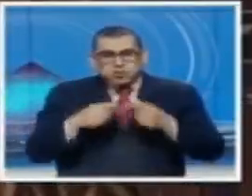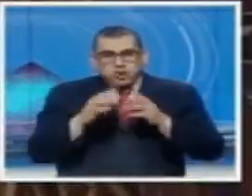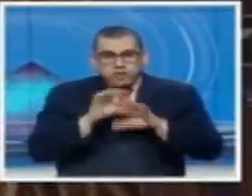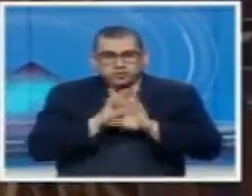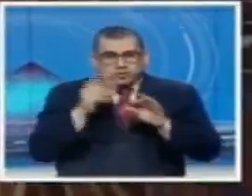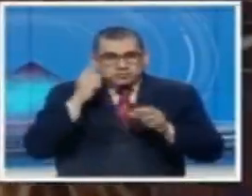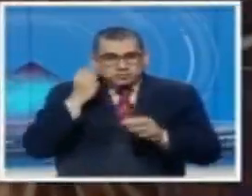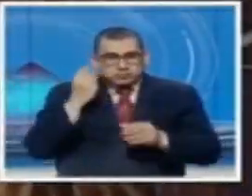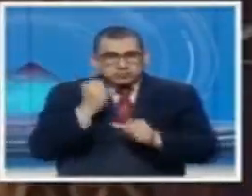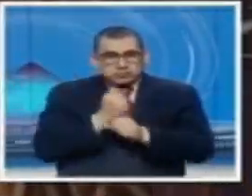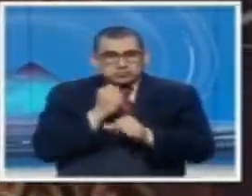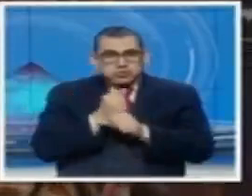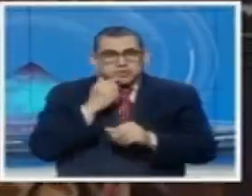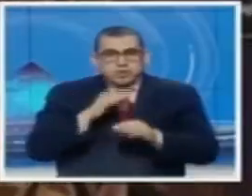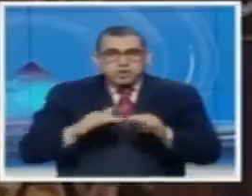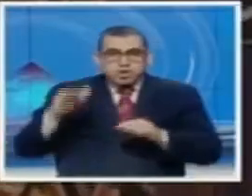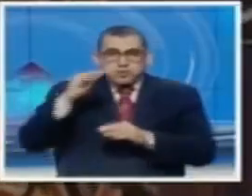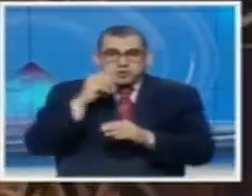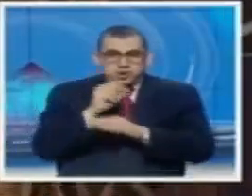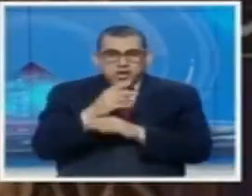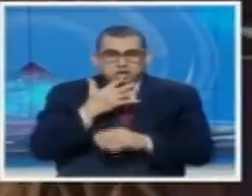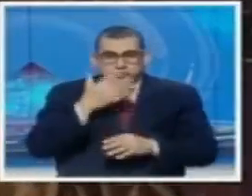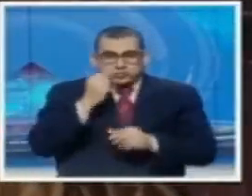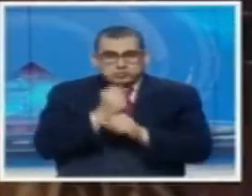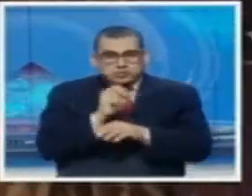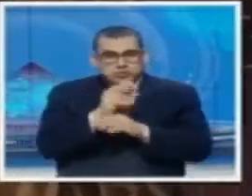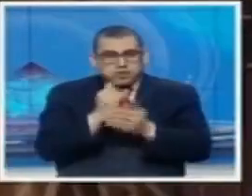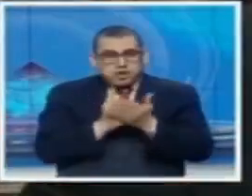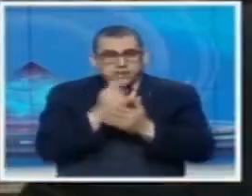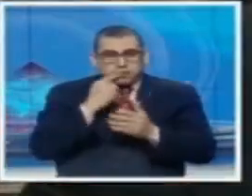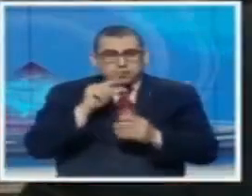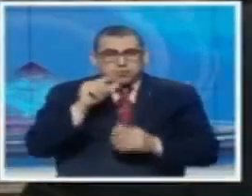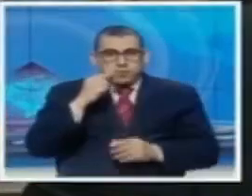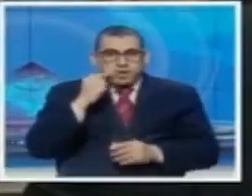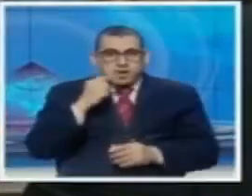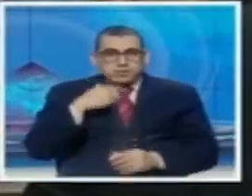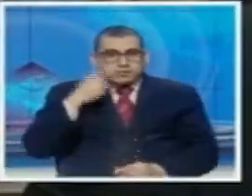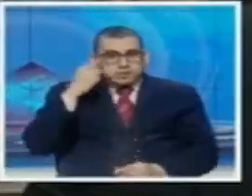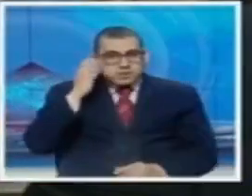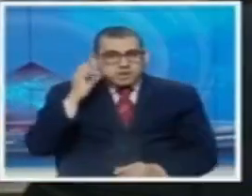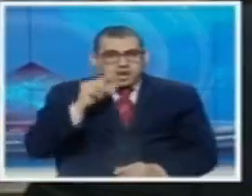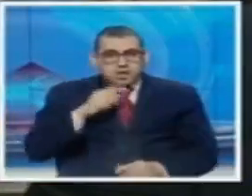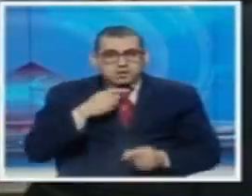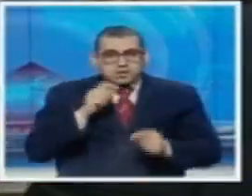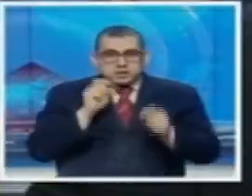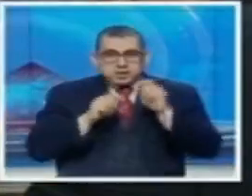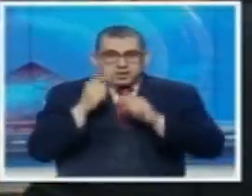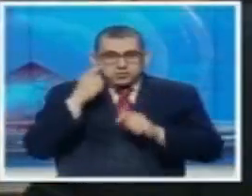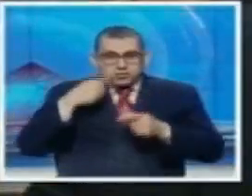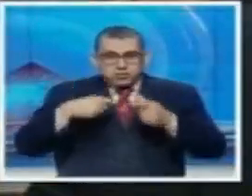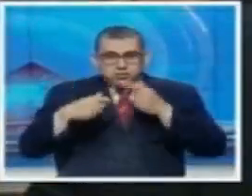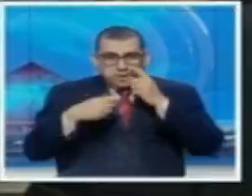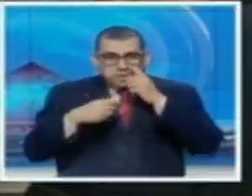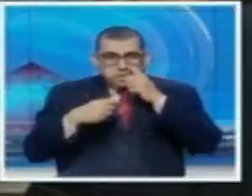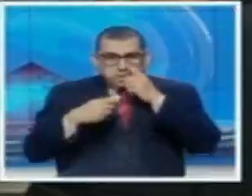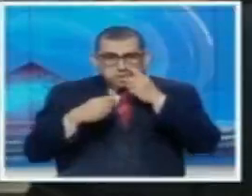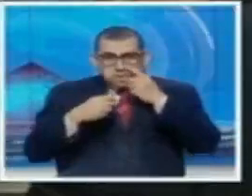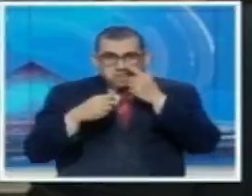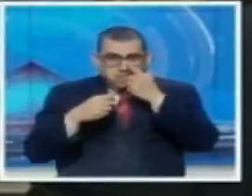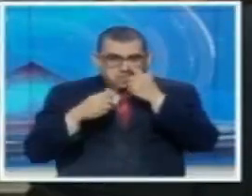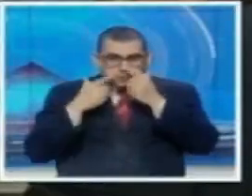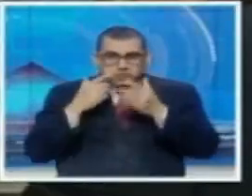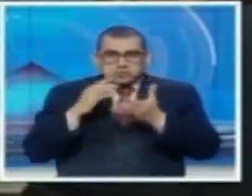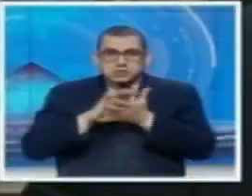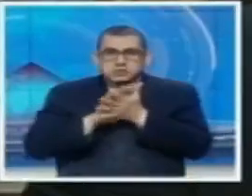برامج تعليم الكبار هو ما ركز عليه المؤتمر بوضوح. احنا عارفين طبعا ان البيانات الكتيرة الضخمة الموجودة